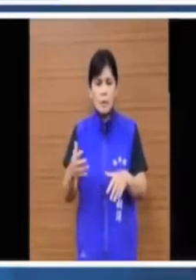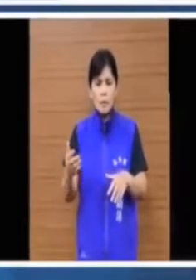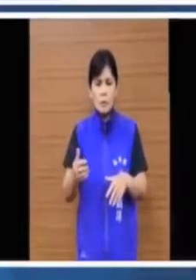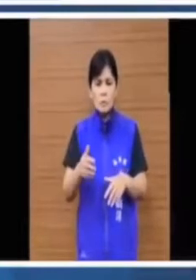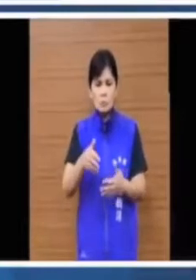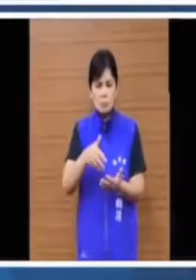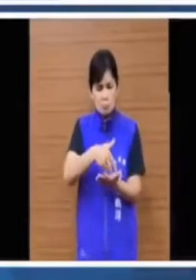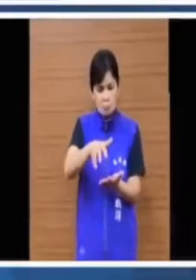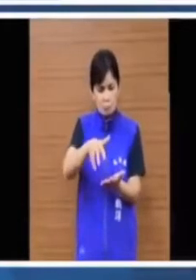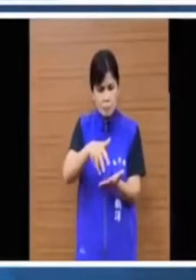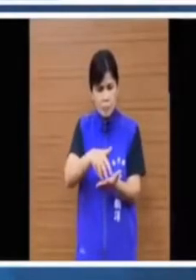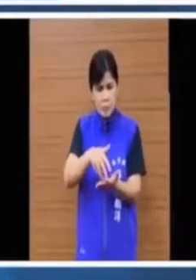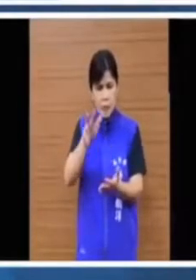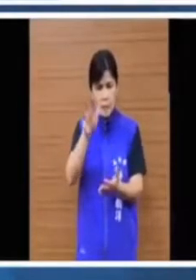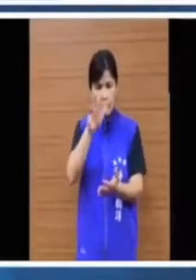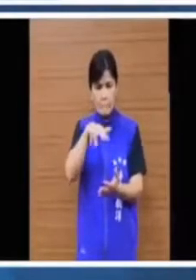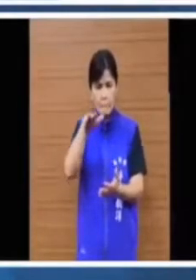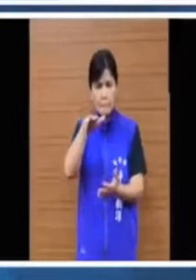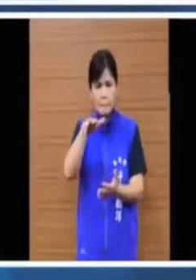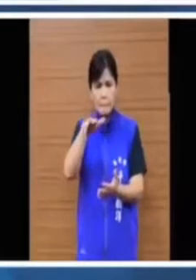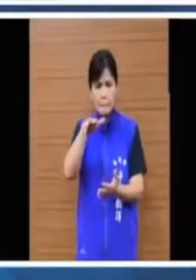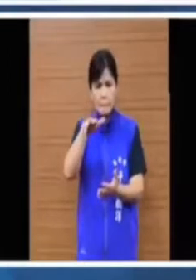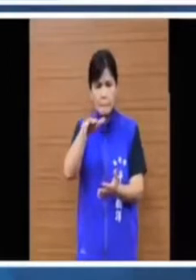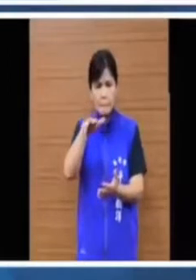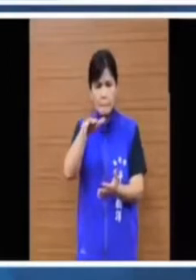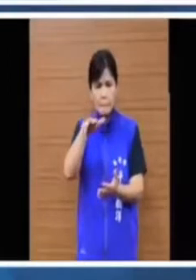了8800剂的疫苗，